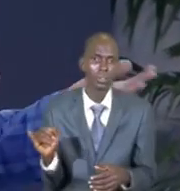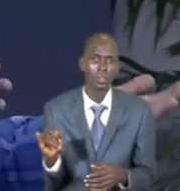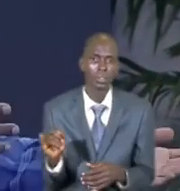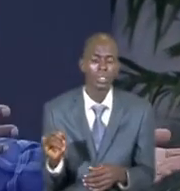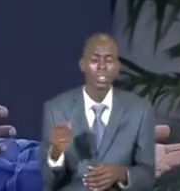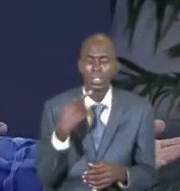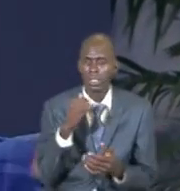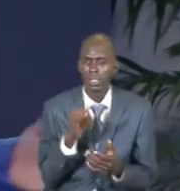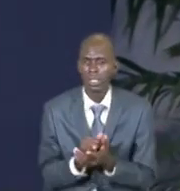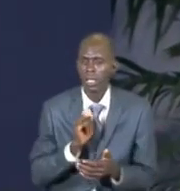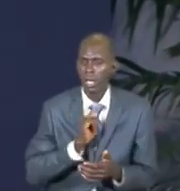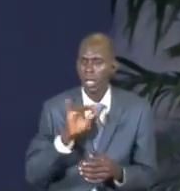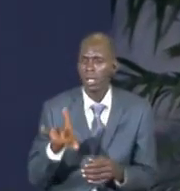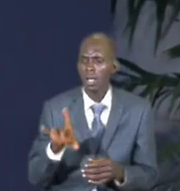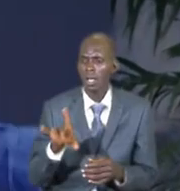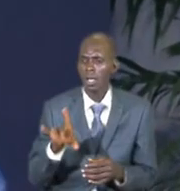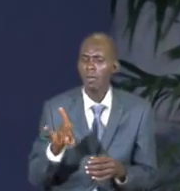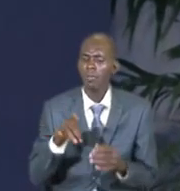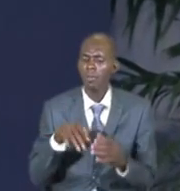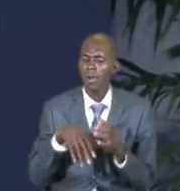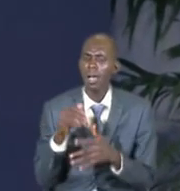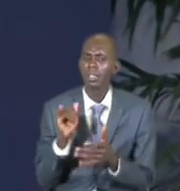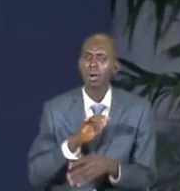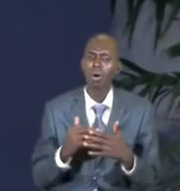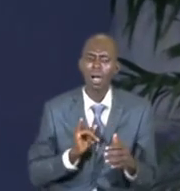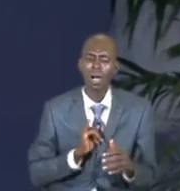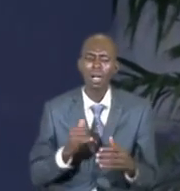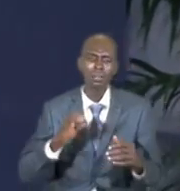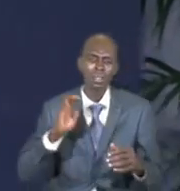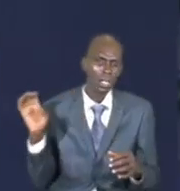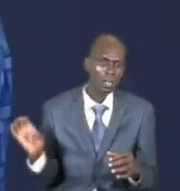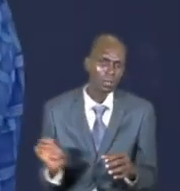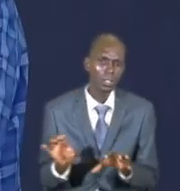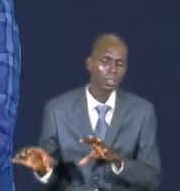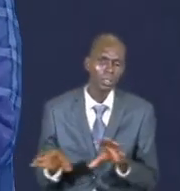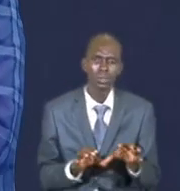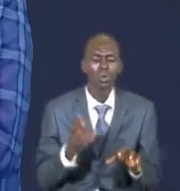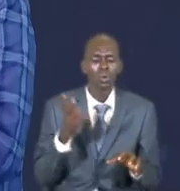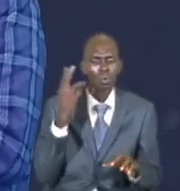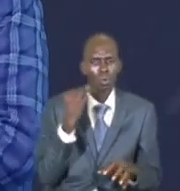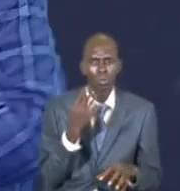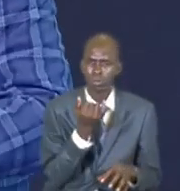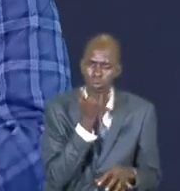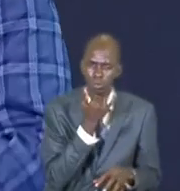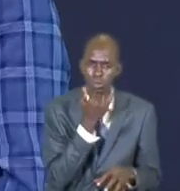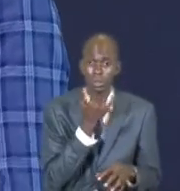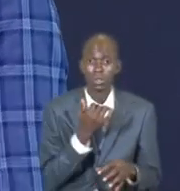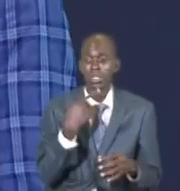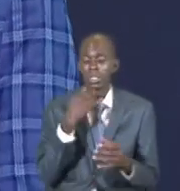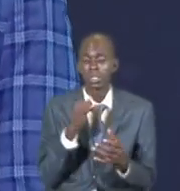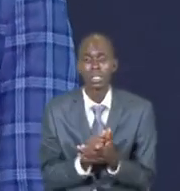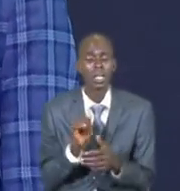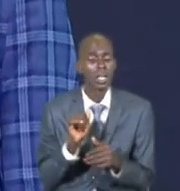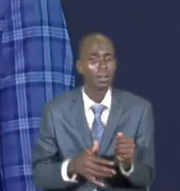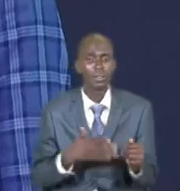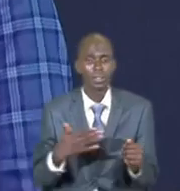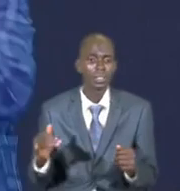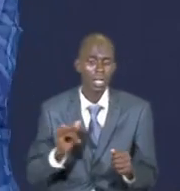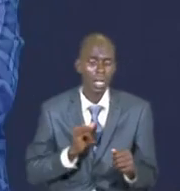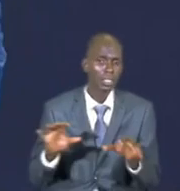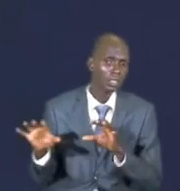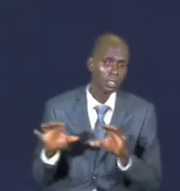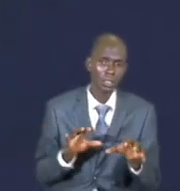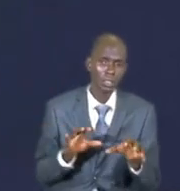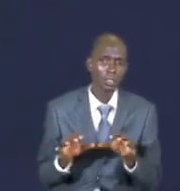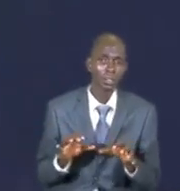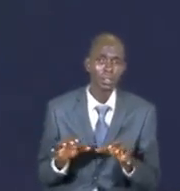kpọrọ amamihe, ọ bụ amaghị ihe. O wee sị, ihe niile m kpọrọ nghọta, amaara m na ha onwe ha na-eche na